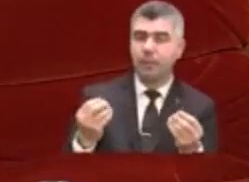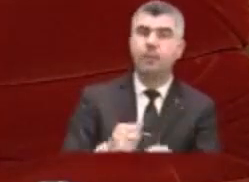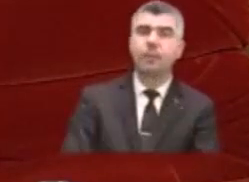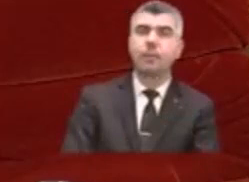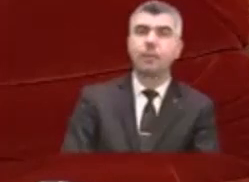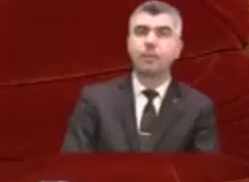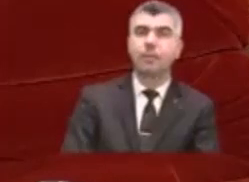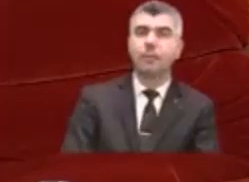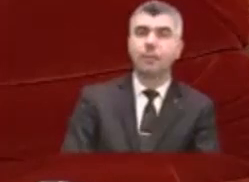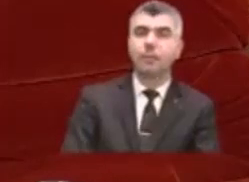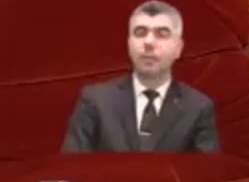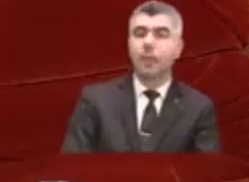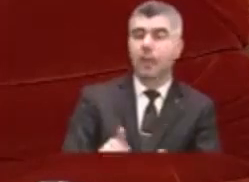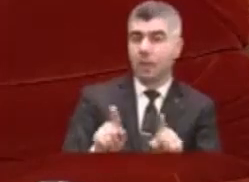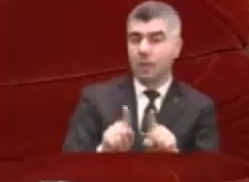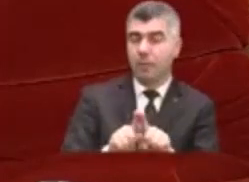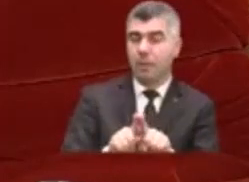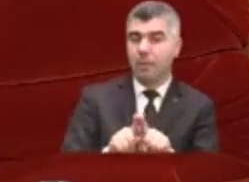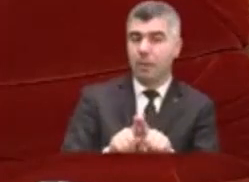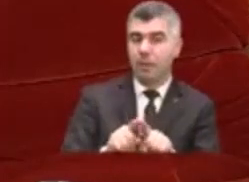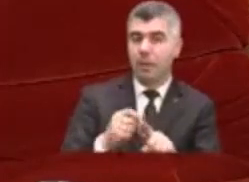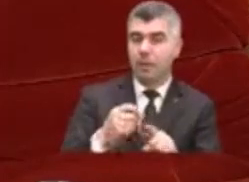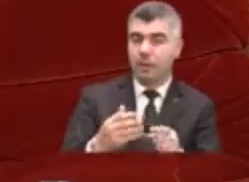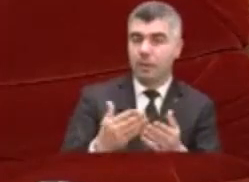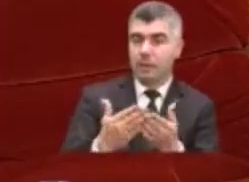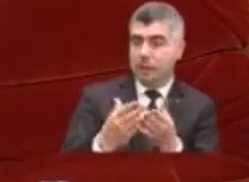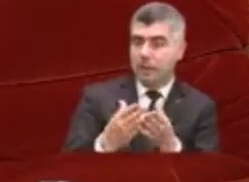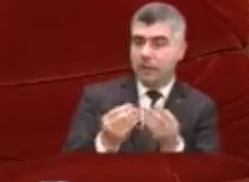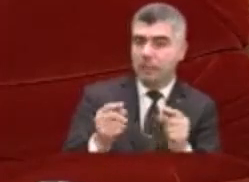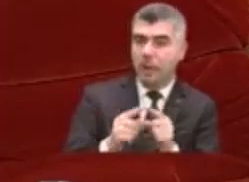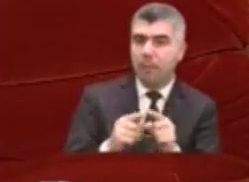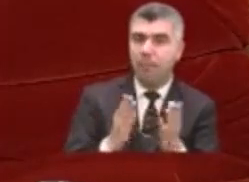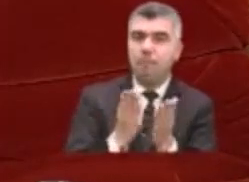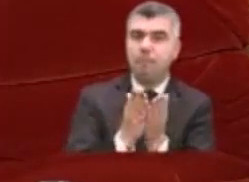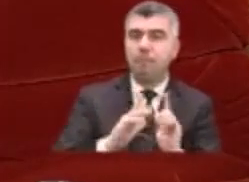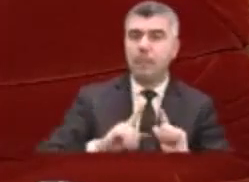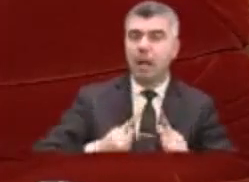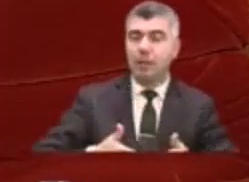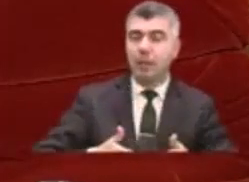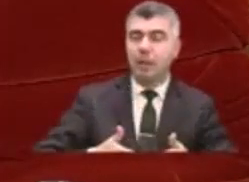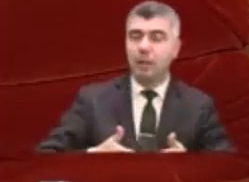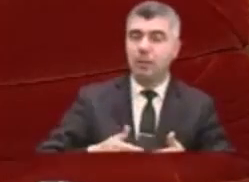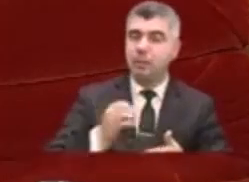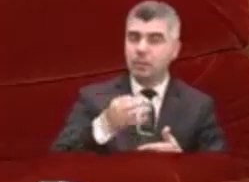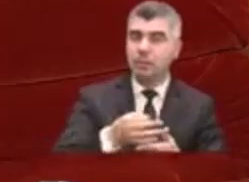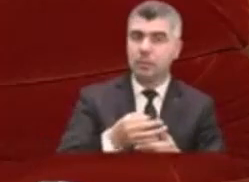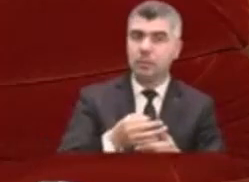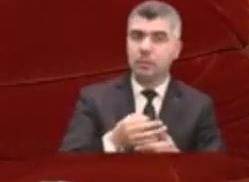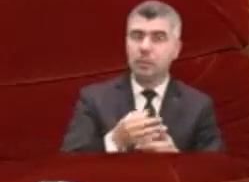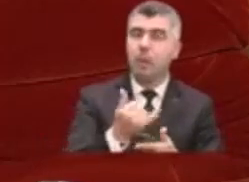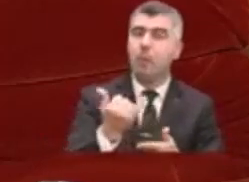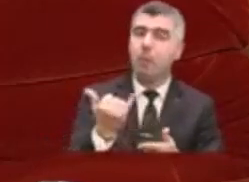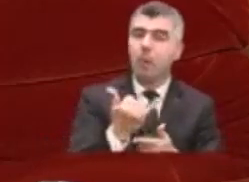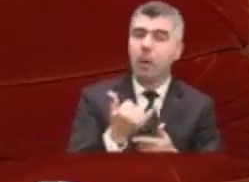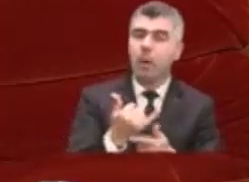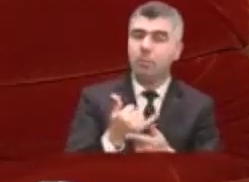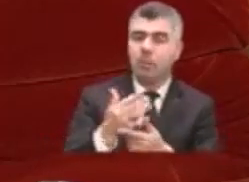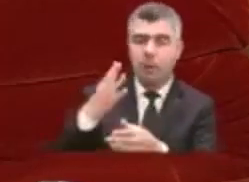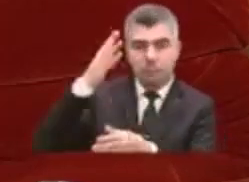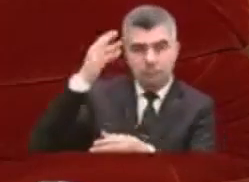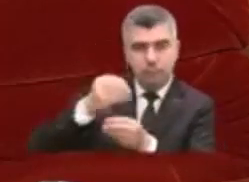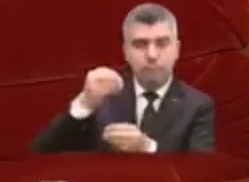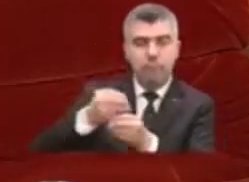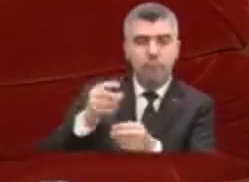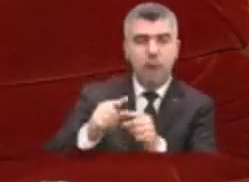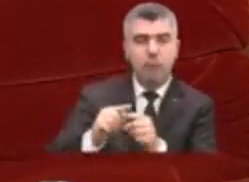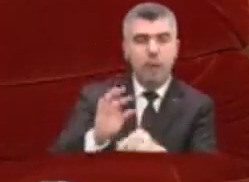وحنا بغينا هذا الفضاء ديال المدرسه يجب ان يبقى واحد الفضاء ديال اكتساب قيم